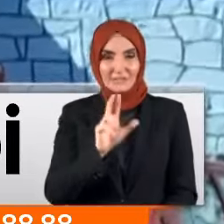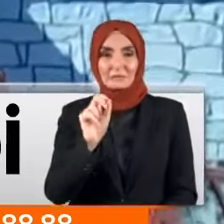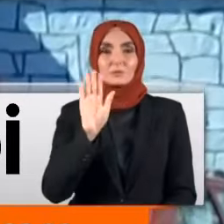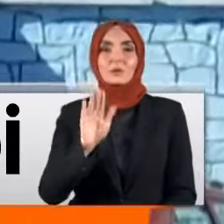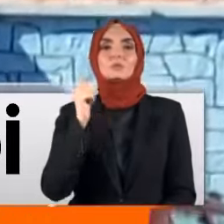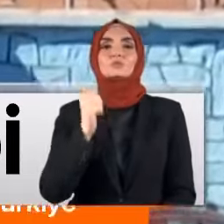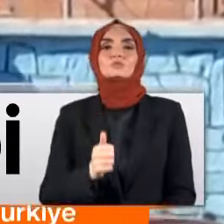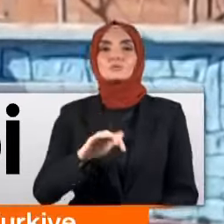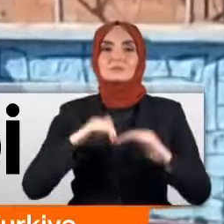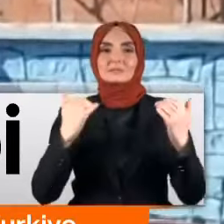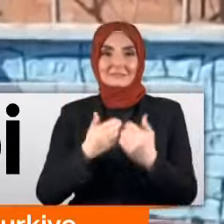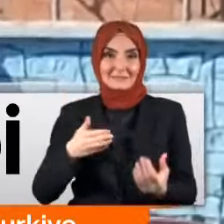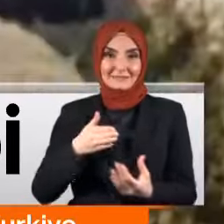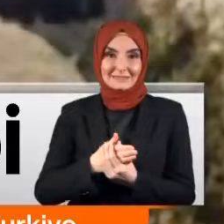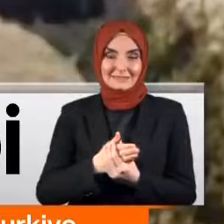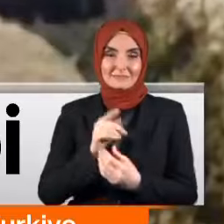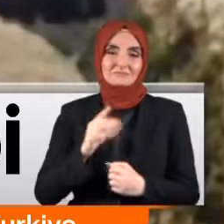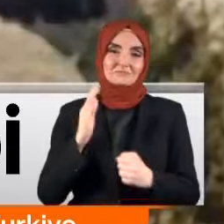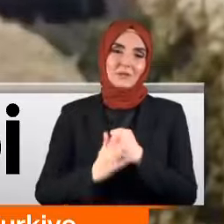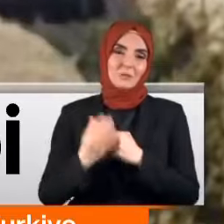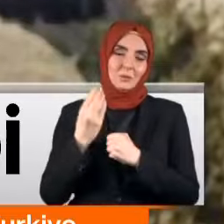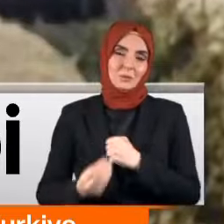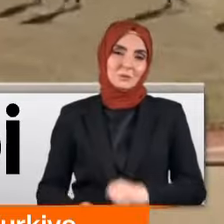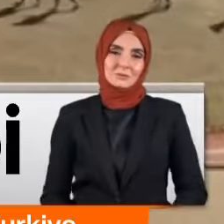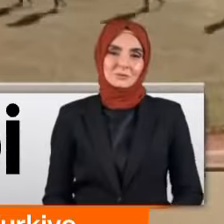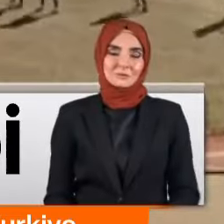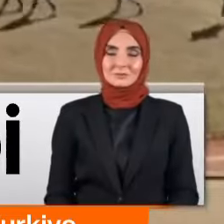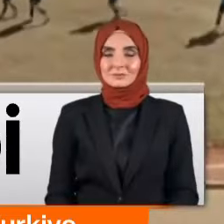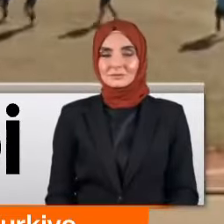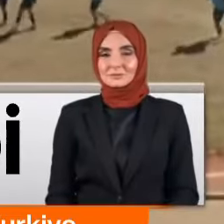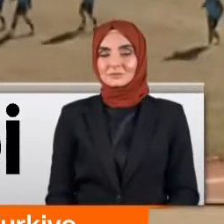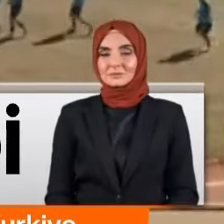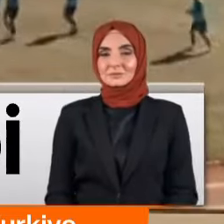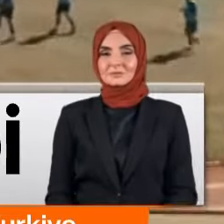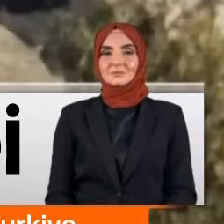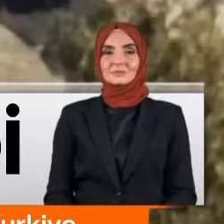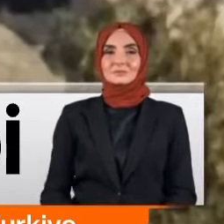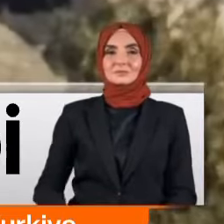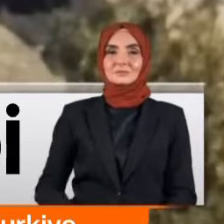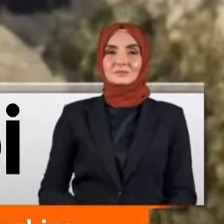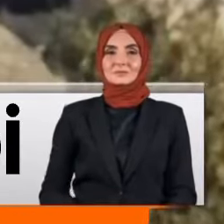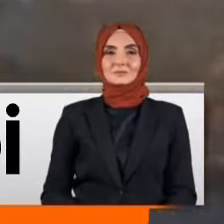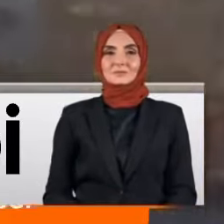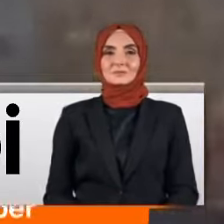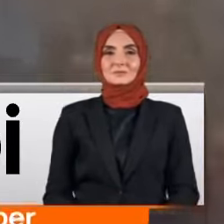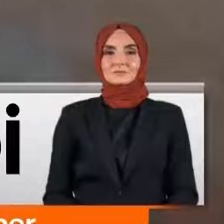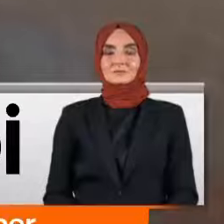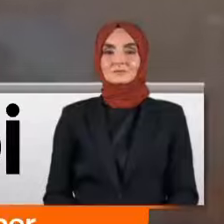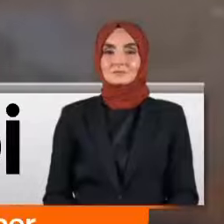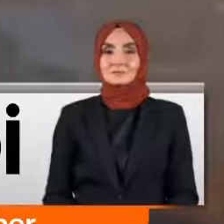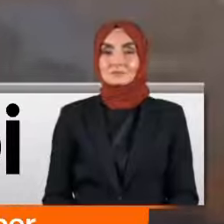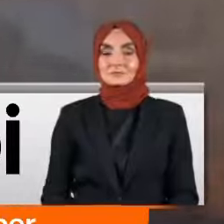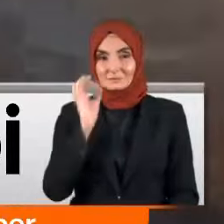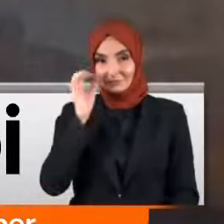stadyuma girişi de bir süre yasaktı. Takımımızı yalnız bırakmayacağız yani. Şu an halimden memnunum ya, hiçbir sıkıntı yok. Bu şekilde maçımızı izliyoruz. Kaya